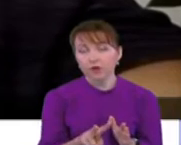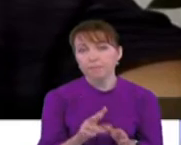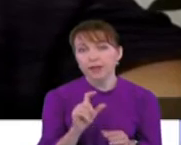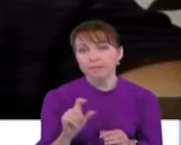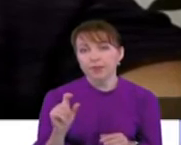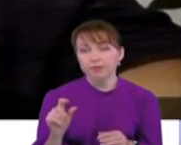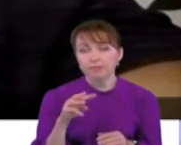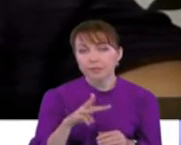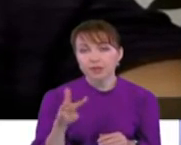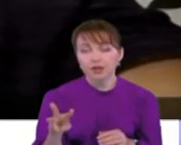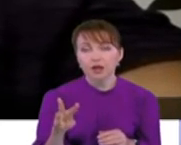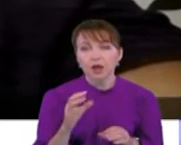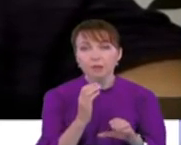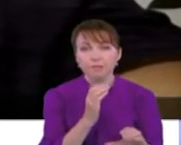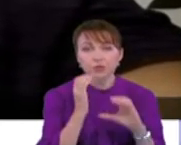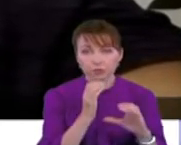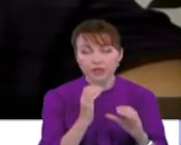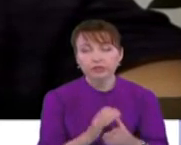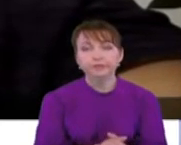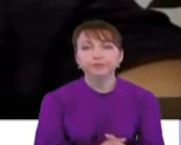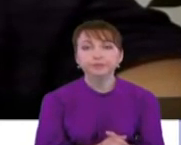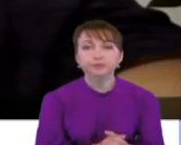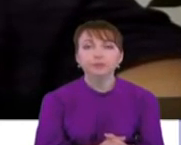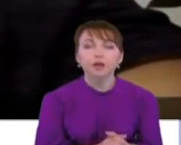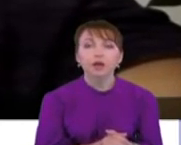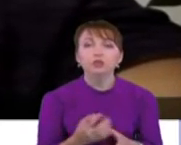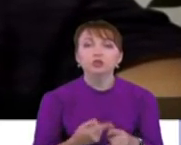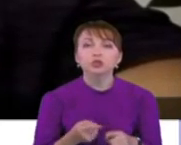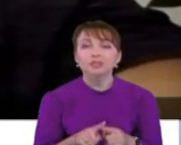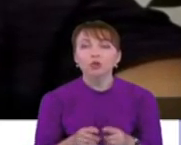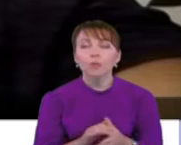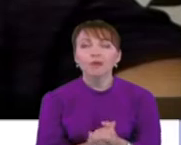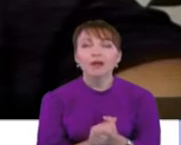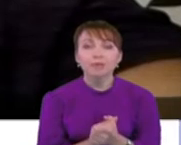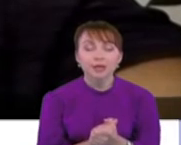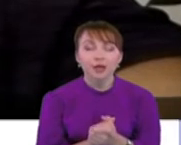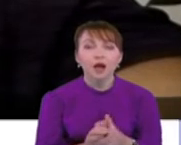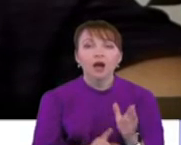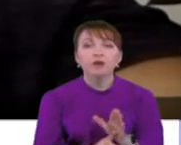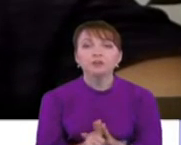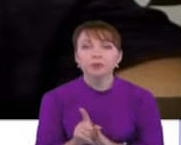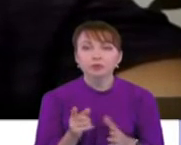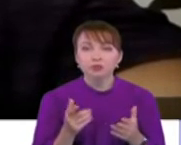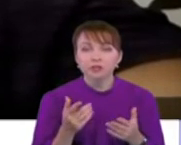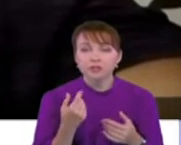мінометів. Щодо статистики, щодо цього перемир'я, воно розпочалося, як ви вже